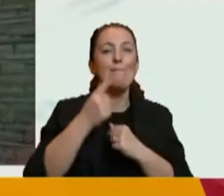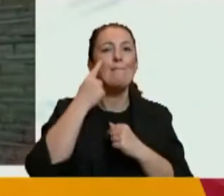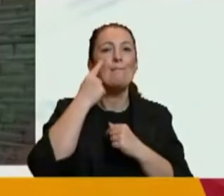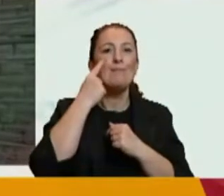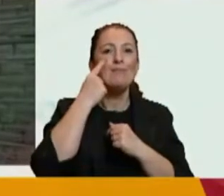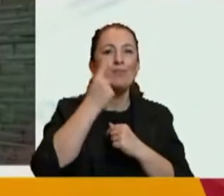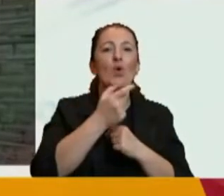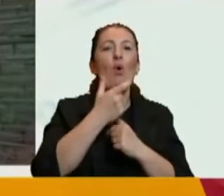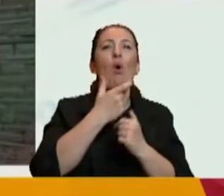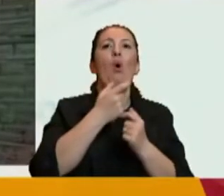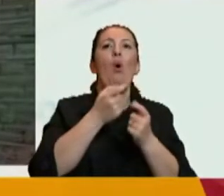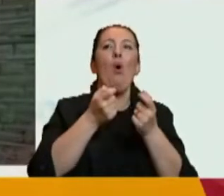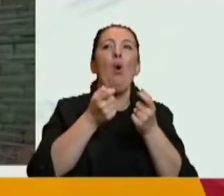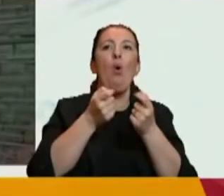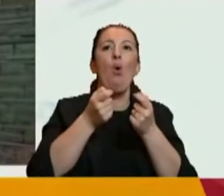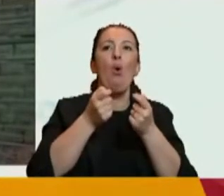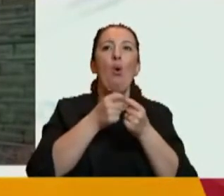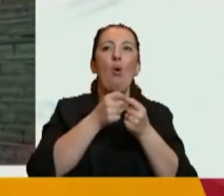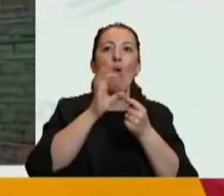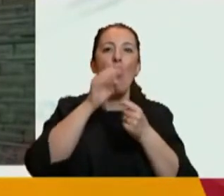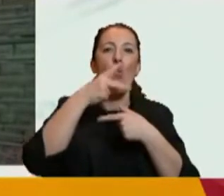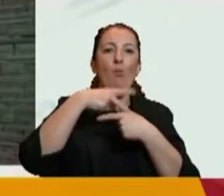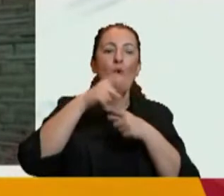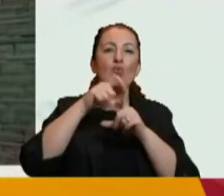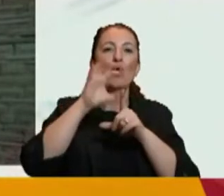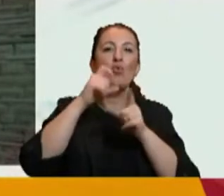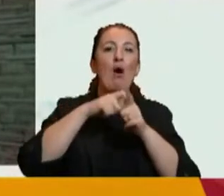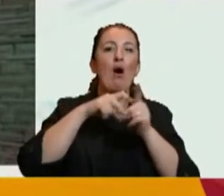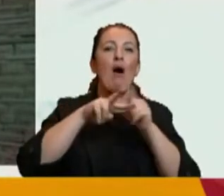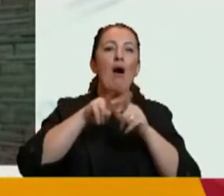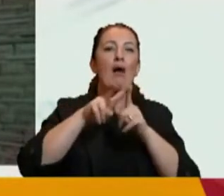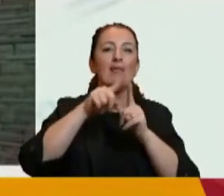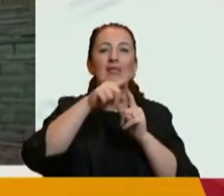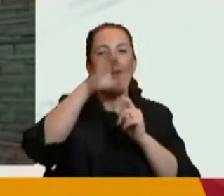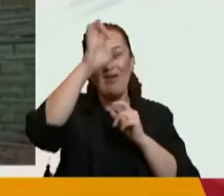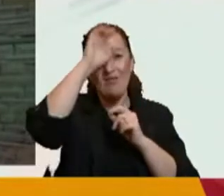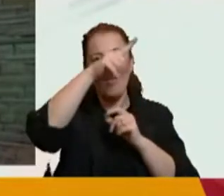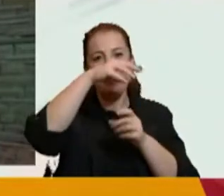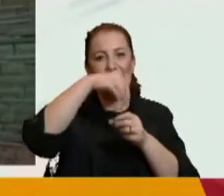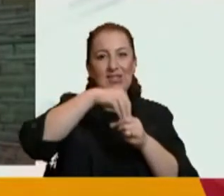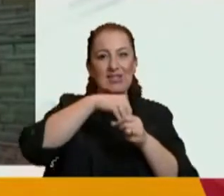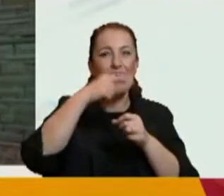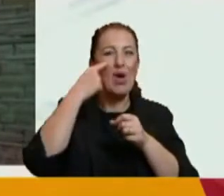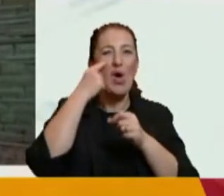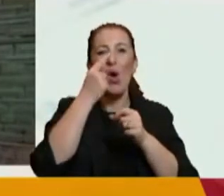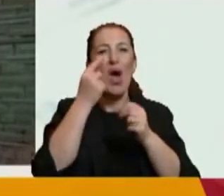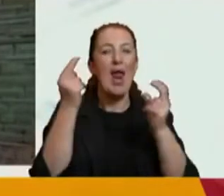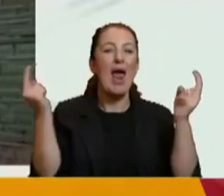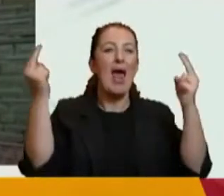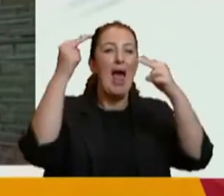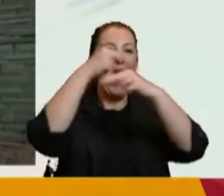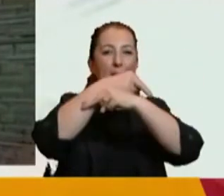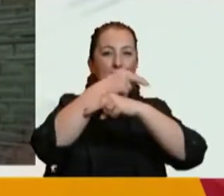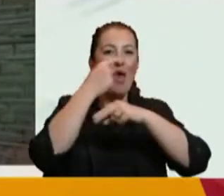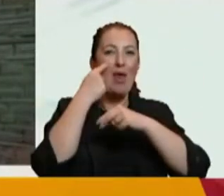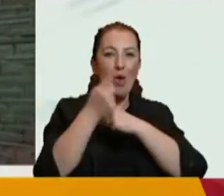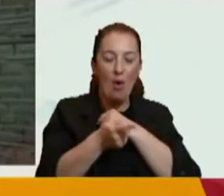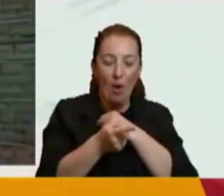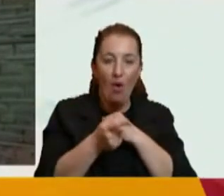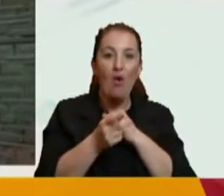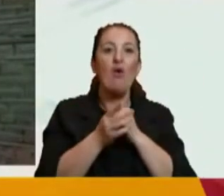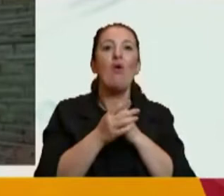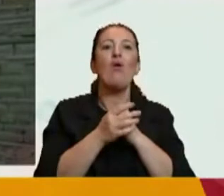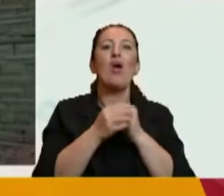kemeri ben sana çağırdı biliyorsunuz Bu zaman içerisinde dökülmelere başladı üstten taşlar düşük